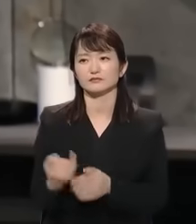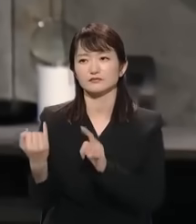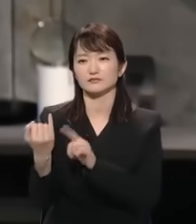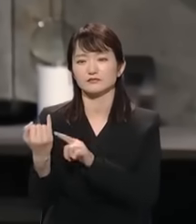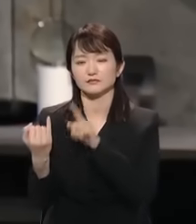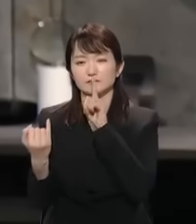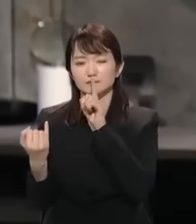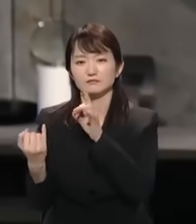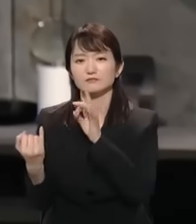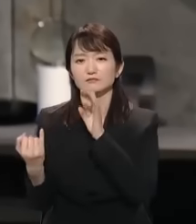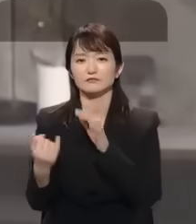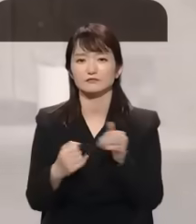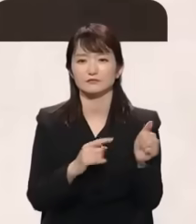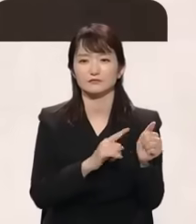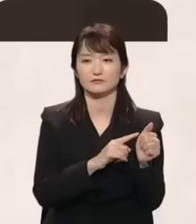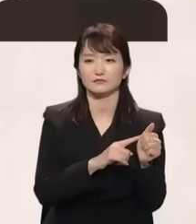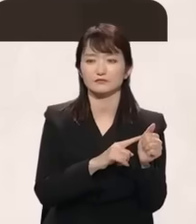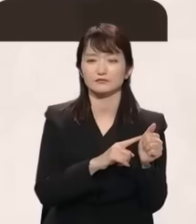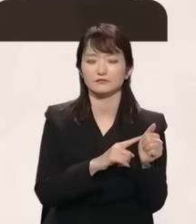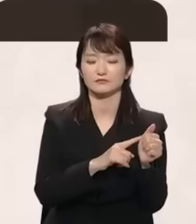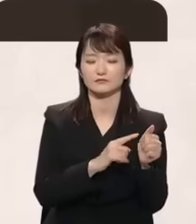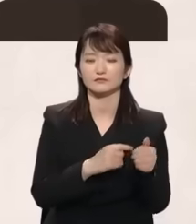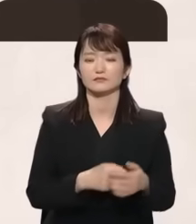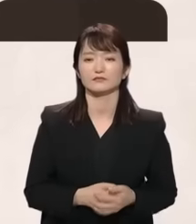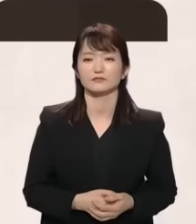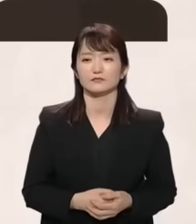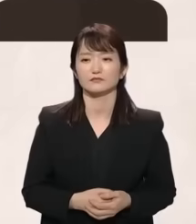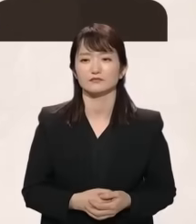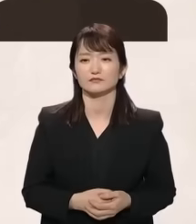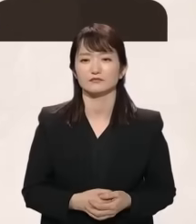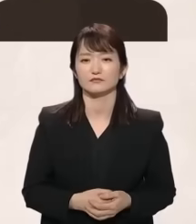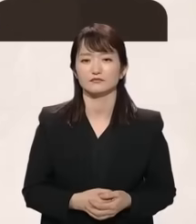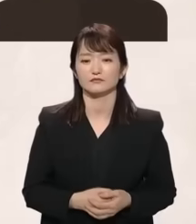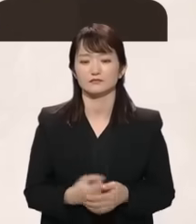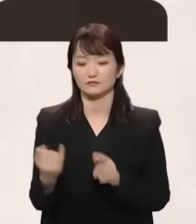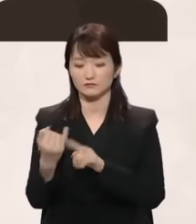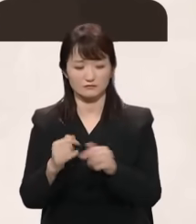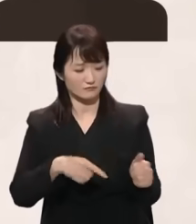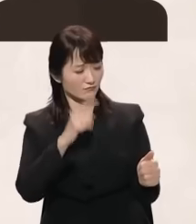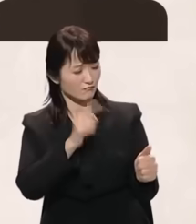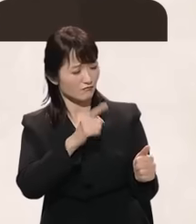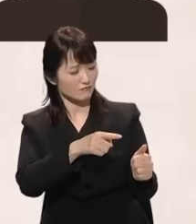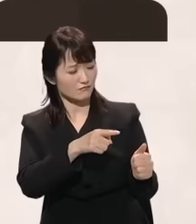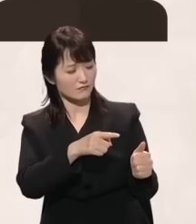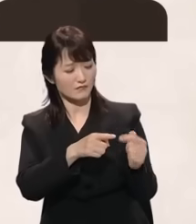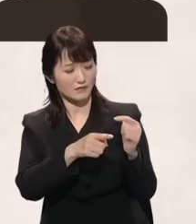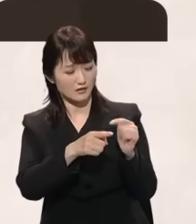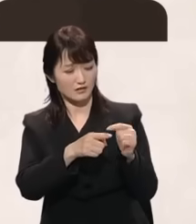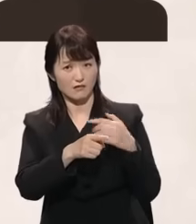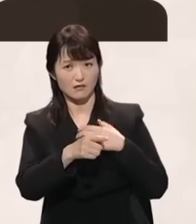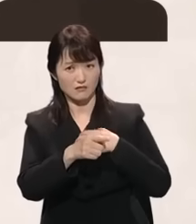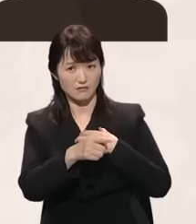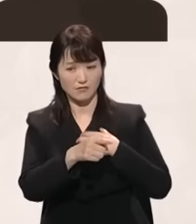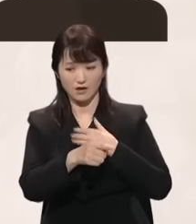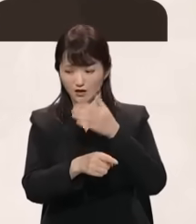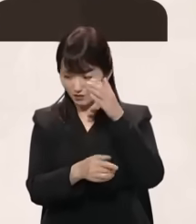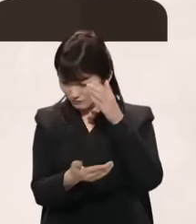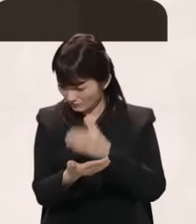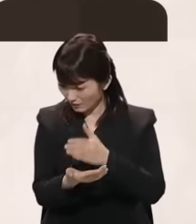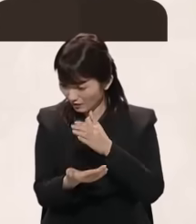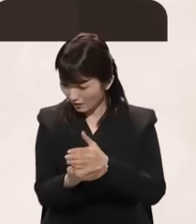거고이 제보하신 영무 분은 이렇게 말씀을 했어요 계속해서 사지를 하길래 그 위험하다 그런 식으로 하면 안